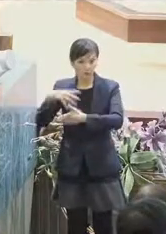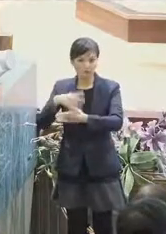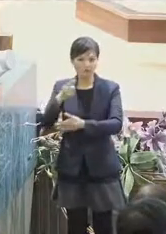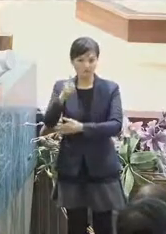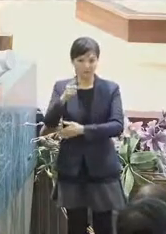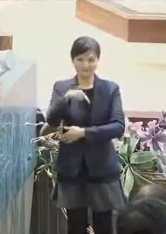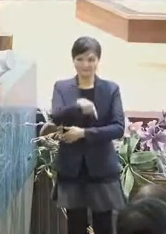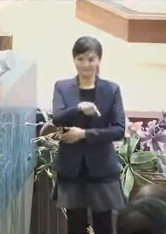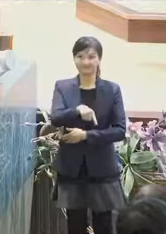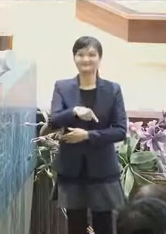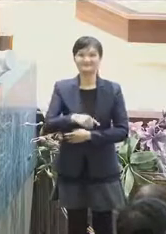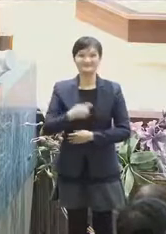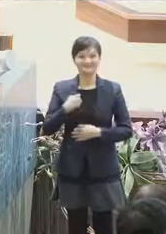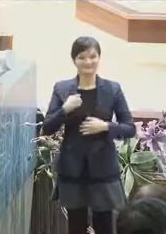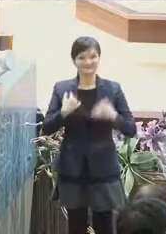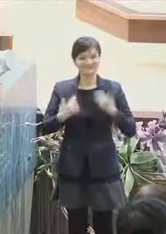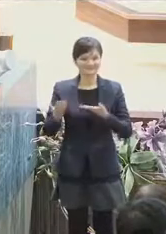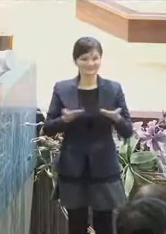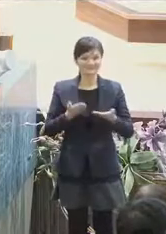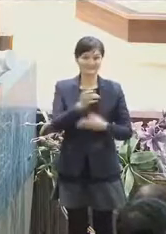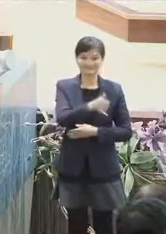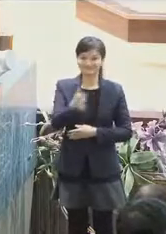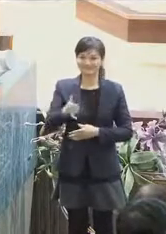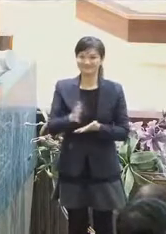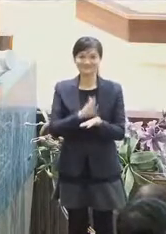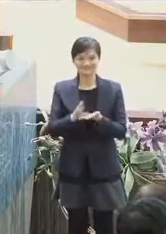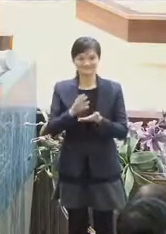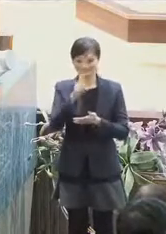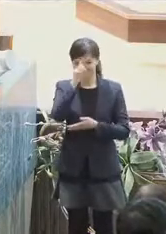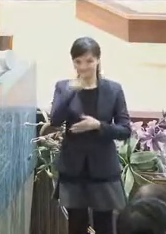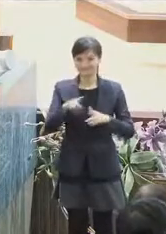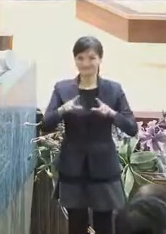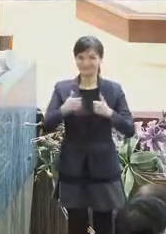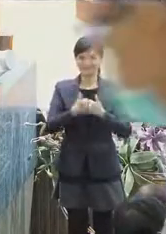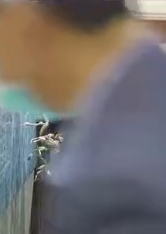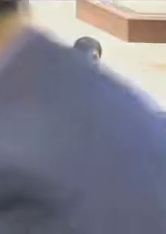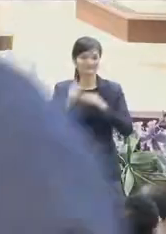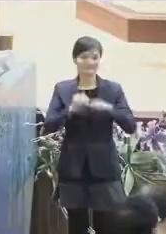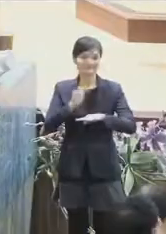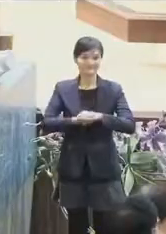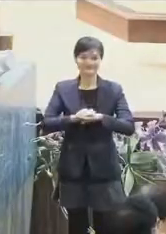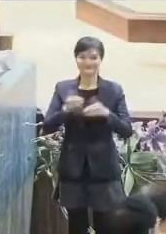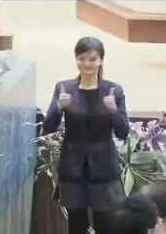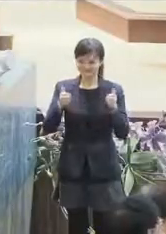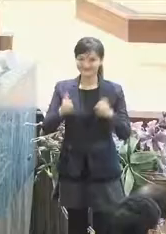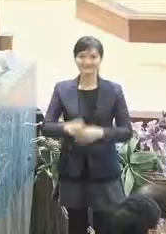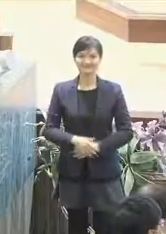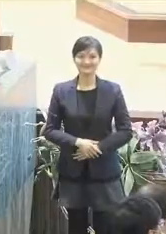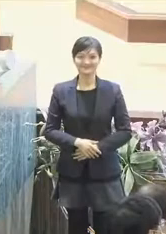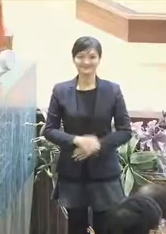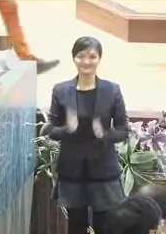台南市来逛一逛走一走，那也祝福这一次大会能够顺利圆满成功，谢谢。